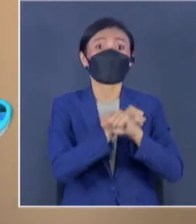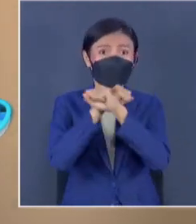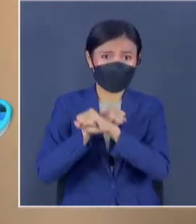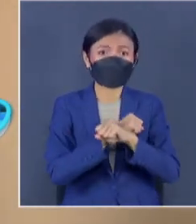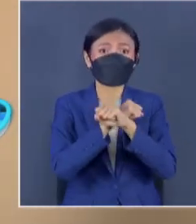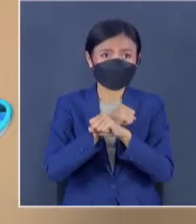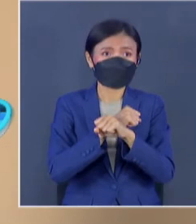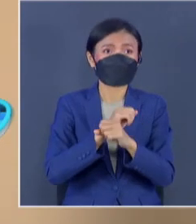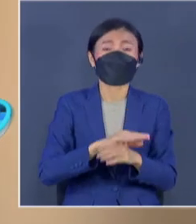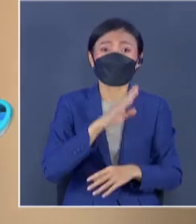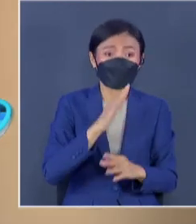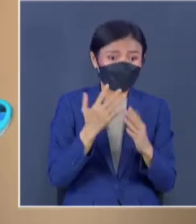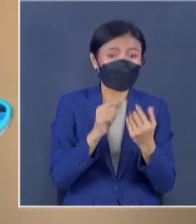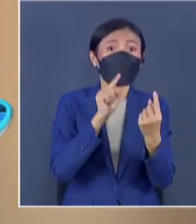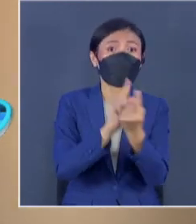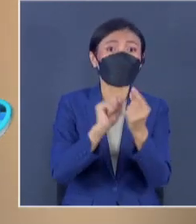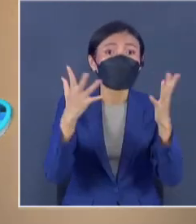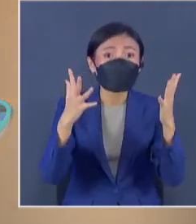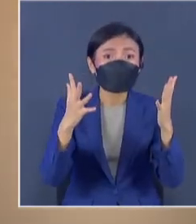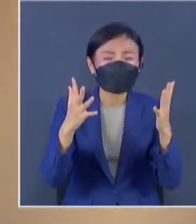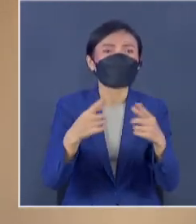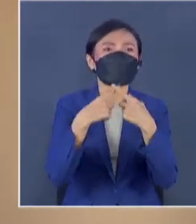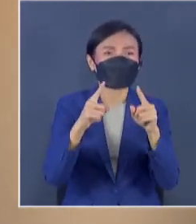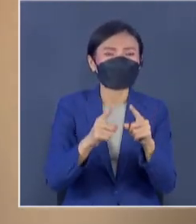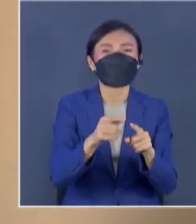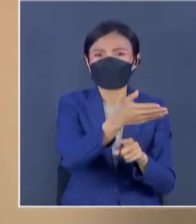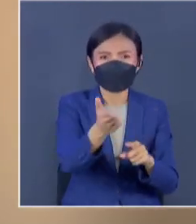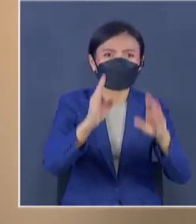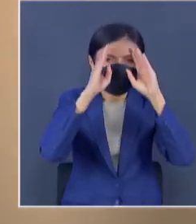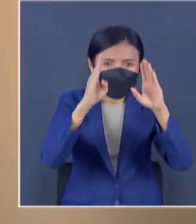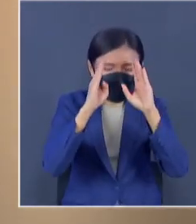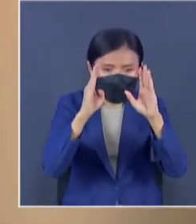ก็ต่อให้เราไม่ได้เจอกันก็ยังสามารถร่วมอนุโมทนาออนไลน์ได้นะครับยังไง